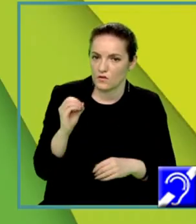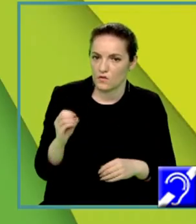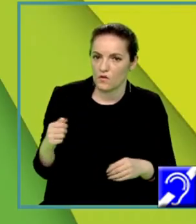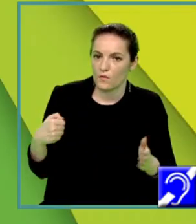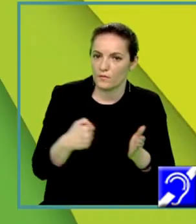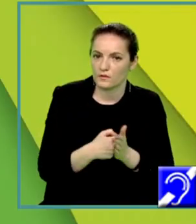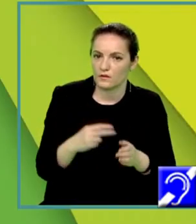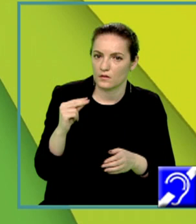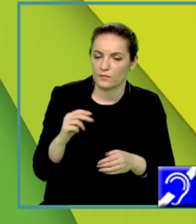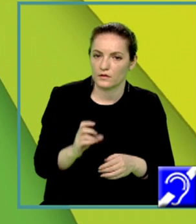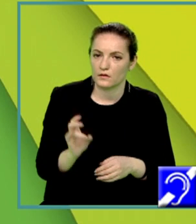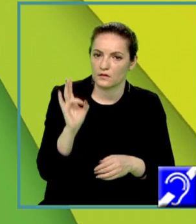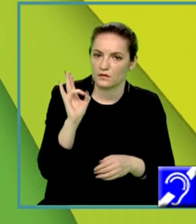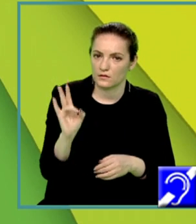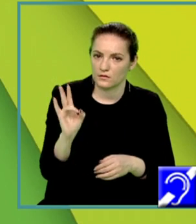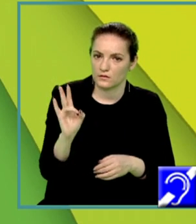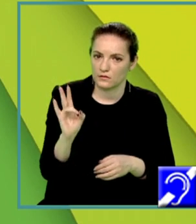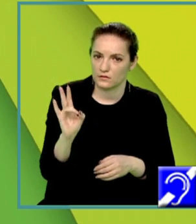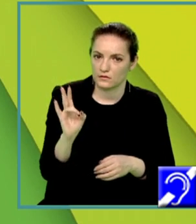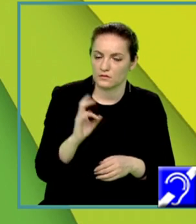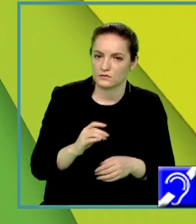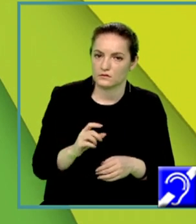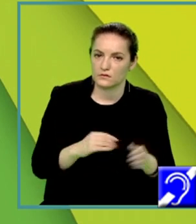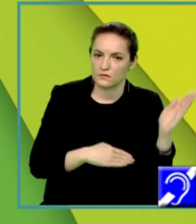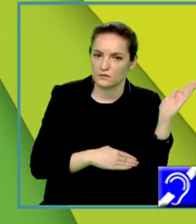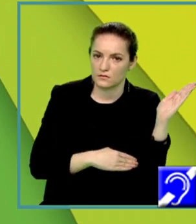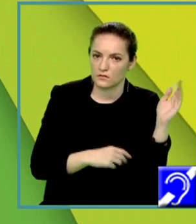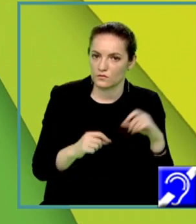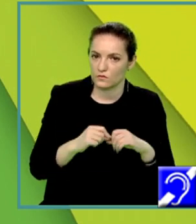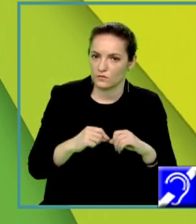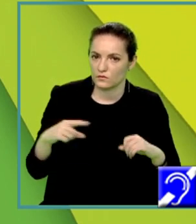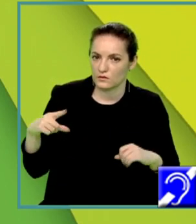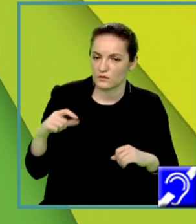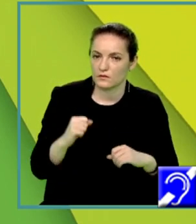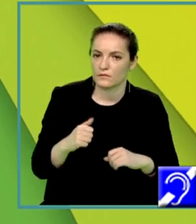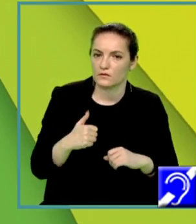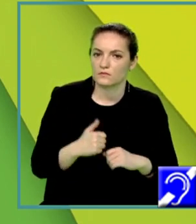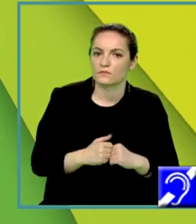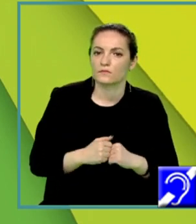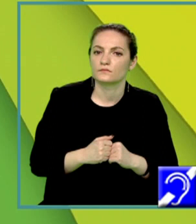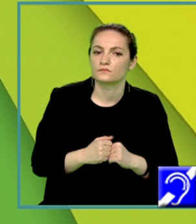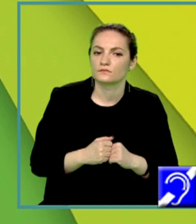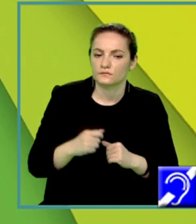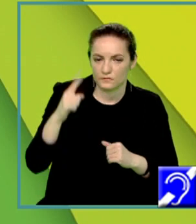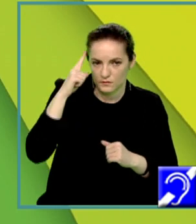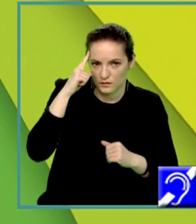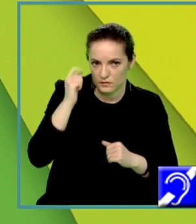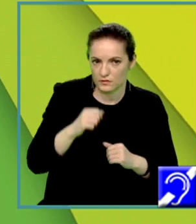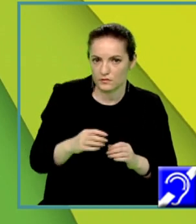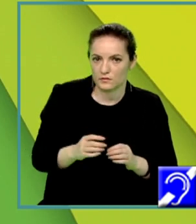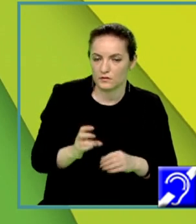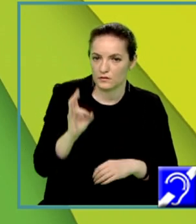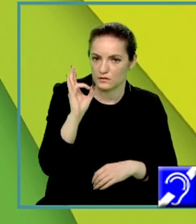adică înălțimea corespunzătoare unghiului drept în triunghiul dreptunghic AOB. Cunoaștem că